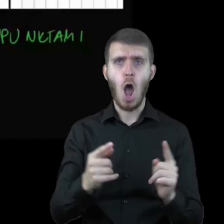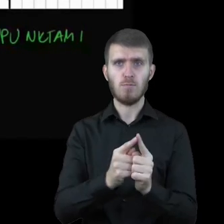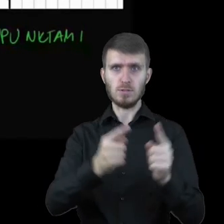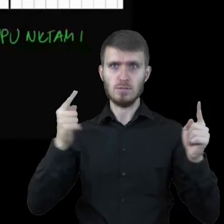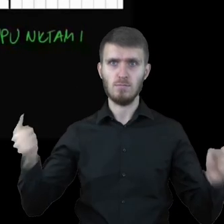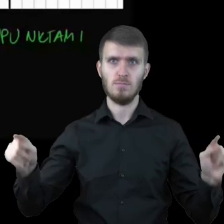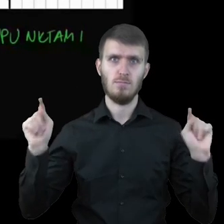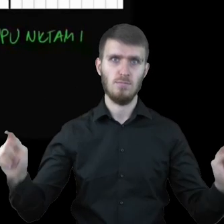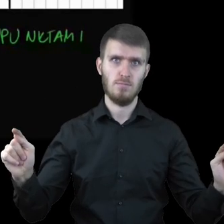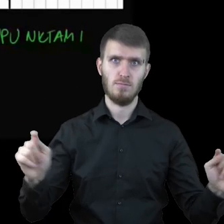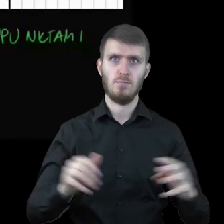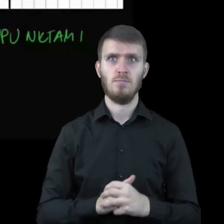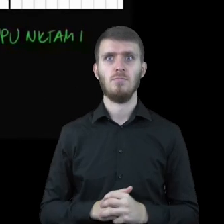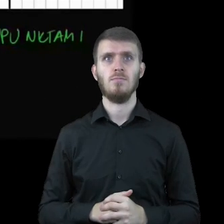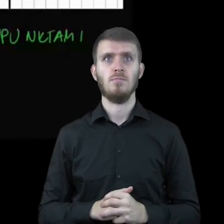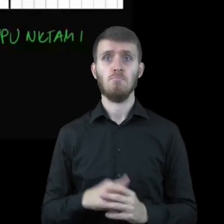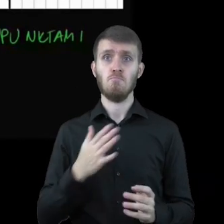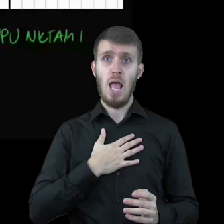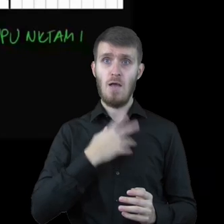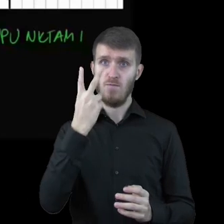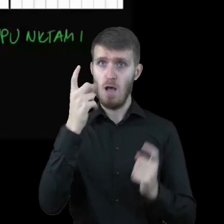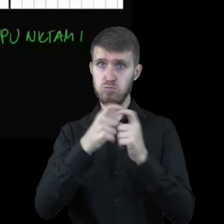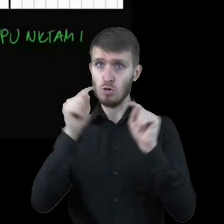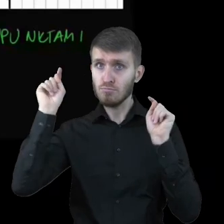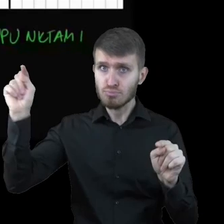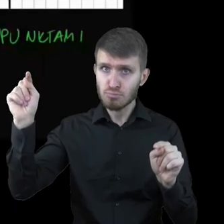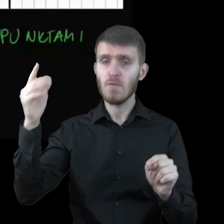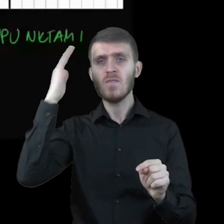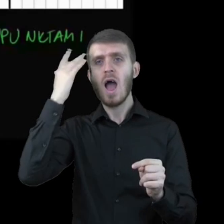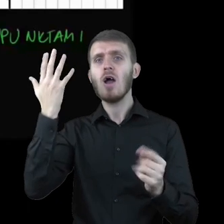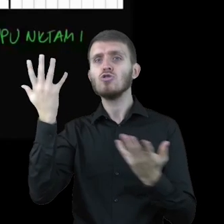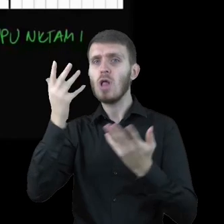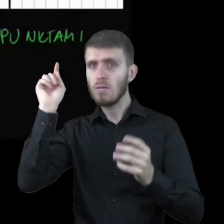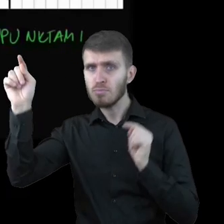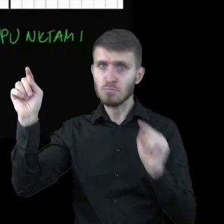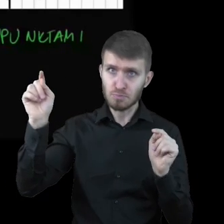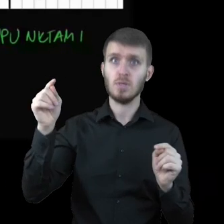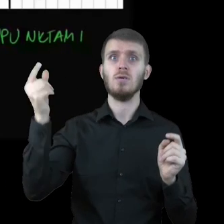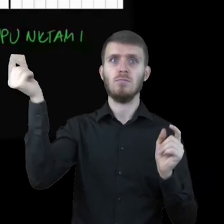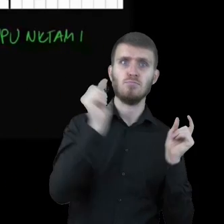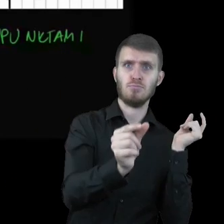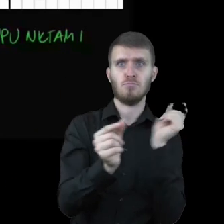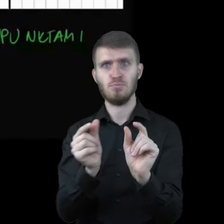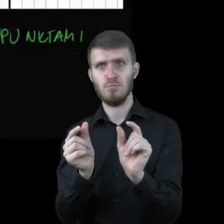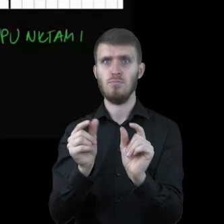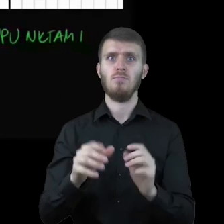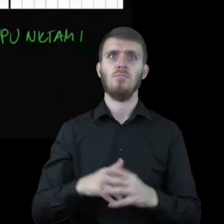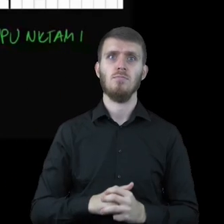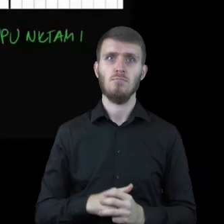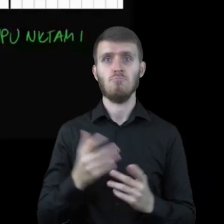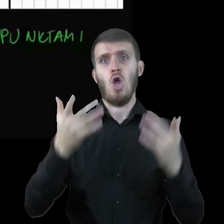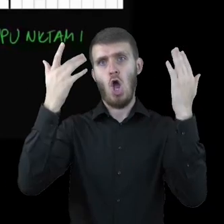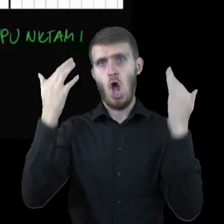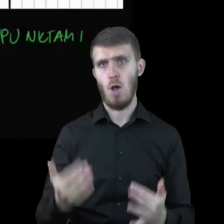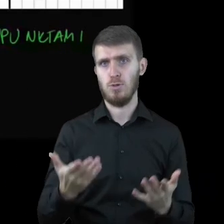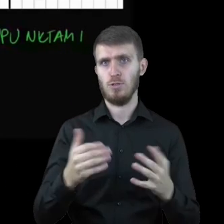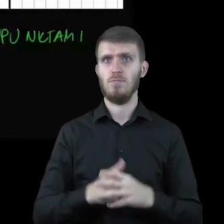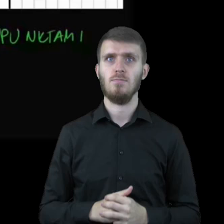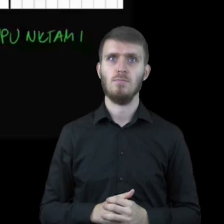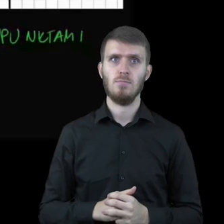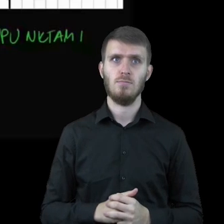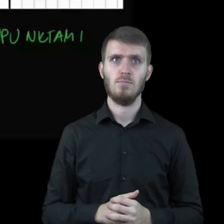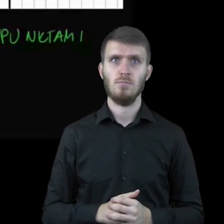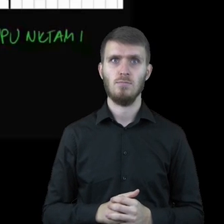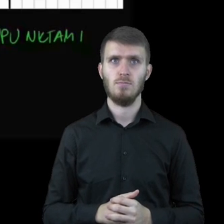pomiędzy punktami. My mamy dwa punkty, znamy ich współrzędne, no i odległość to jest pierwiastek z